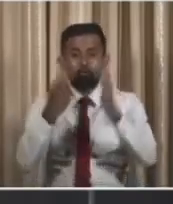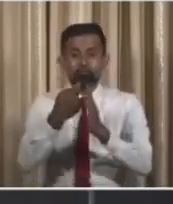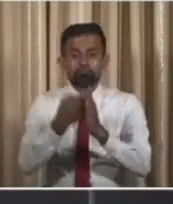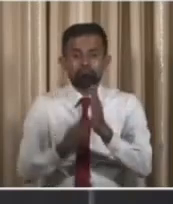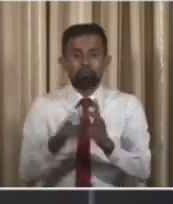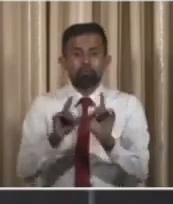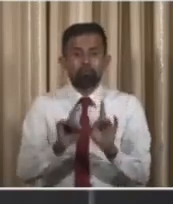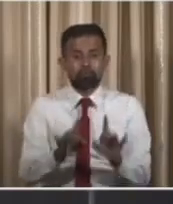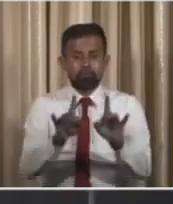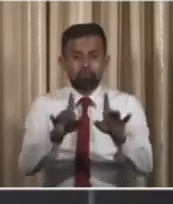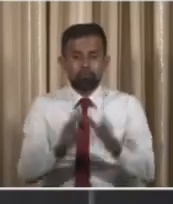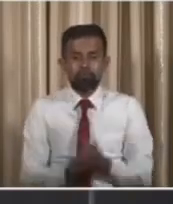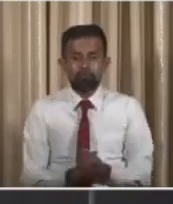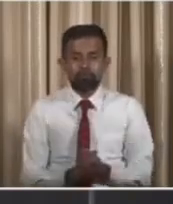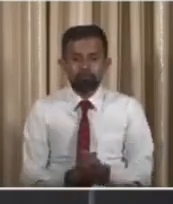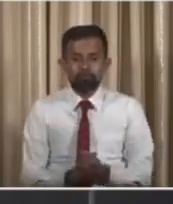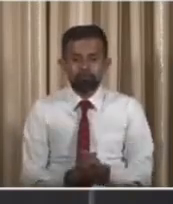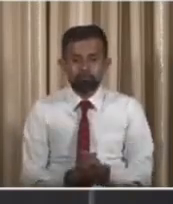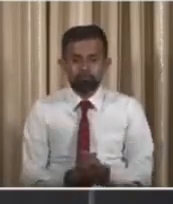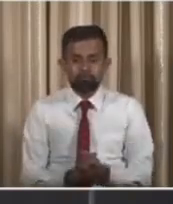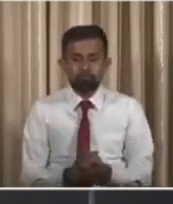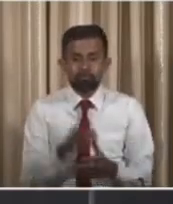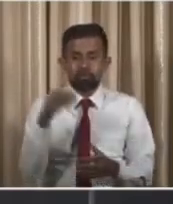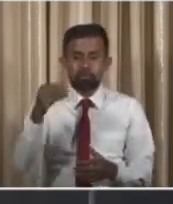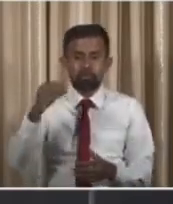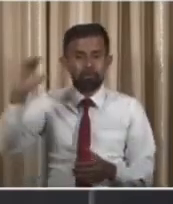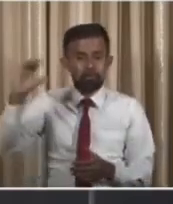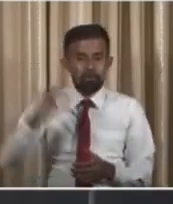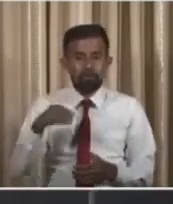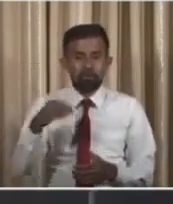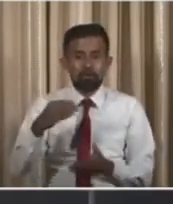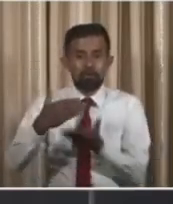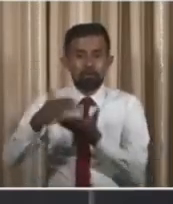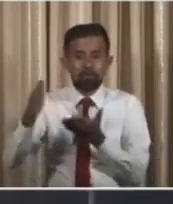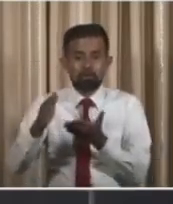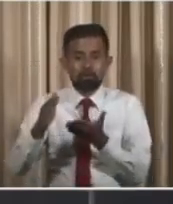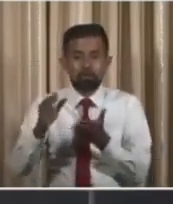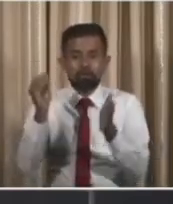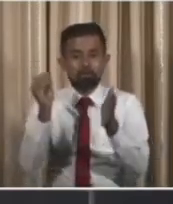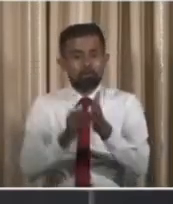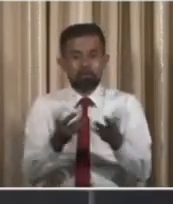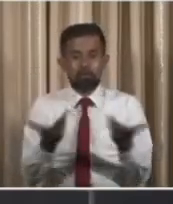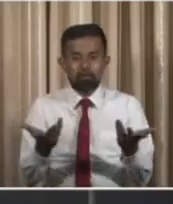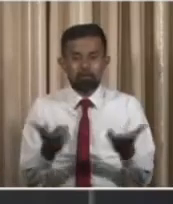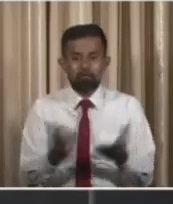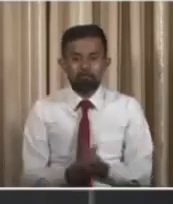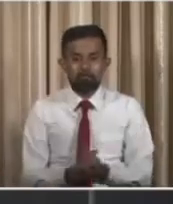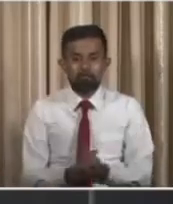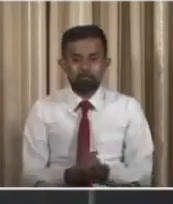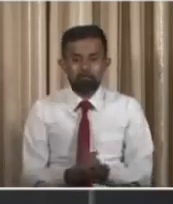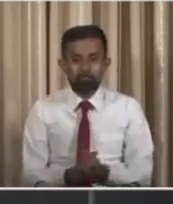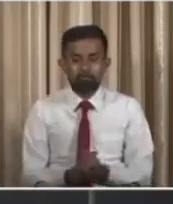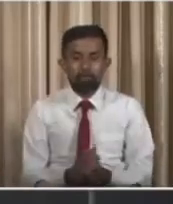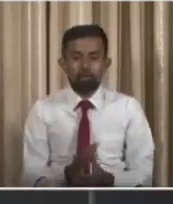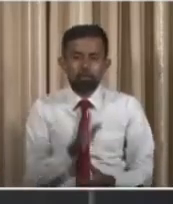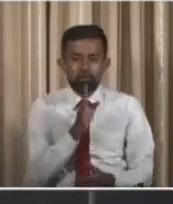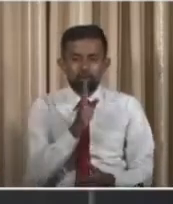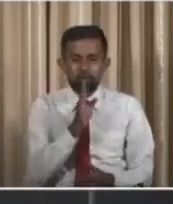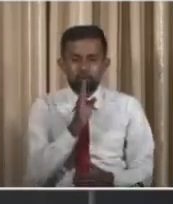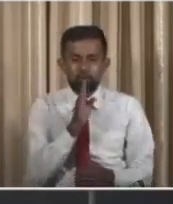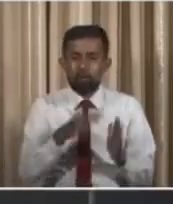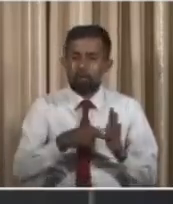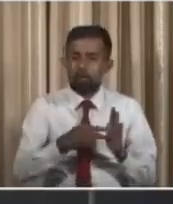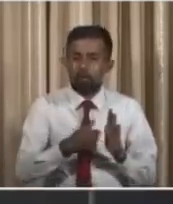අනුව. එතකොට ඒකේ ණය ගන්න ඒවා ණය ගෙවන ඒවා අදාළ නැහැ. හැබැයි දල